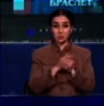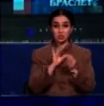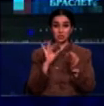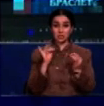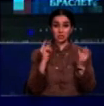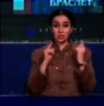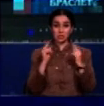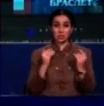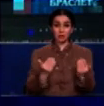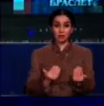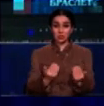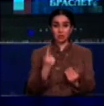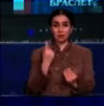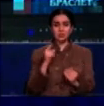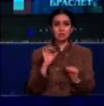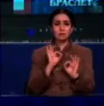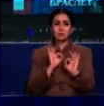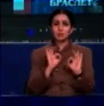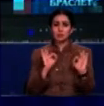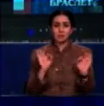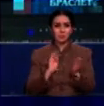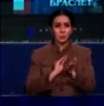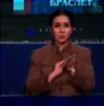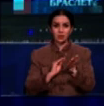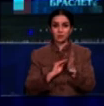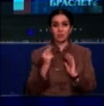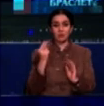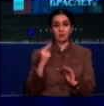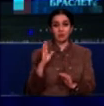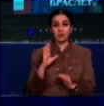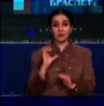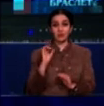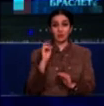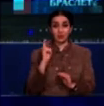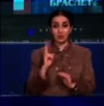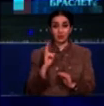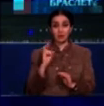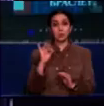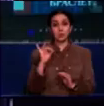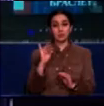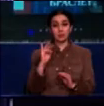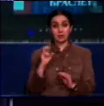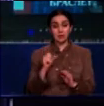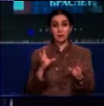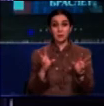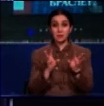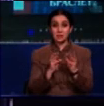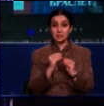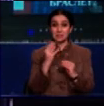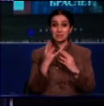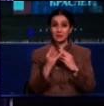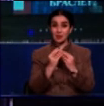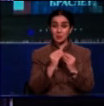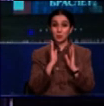и творчеством одного из замечательнейших писателей 20 века Александра Ивановича Куприна. Вместе с вами прочитаем